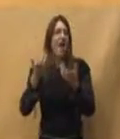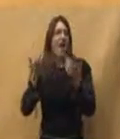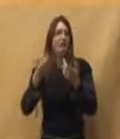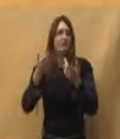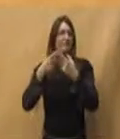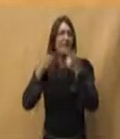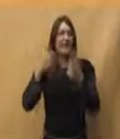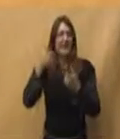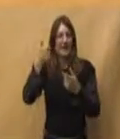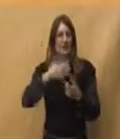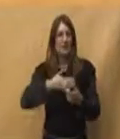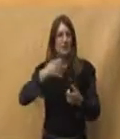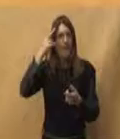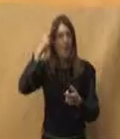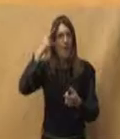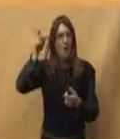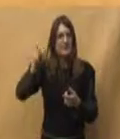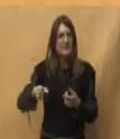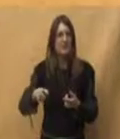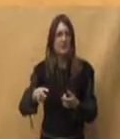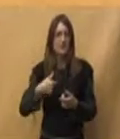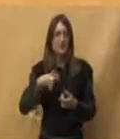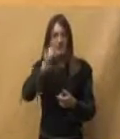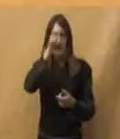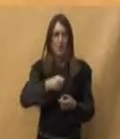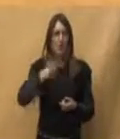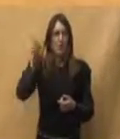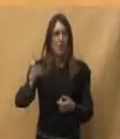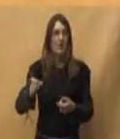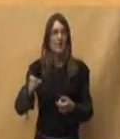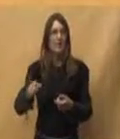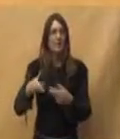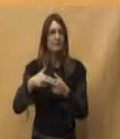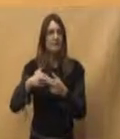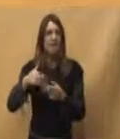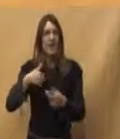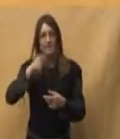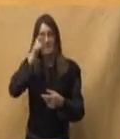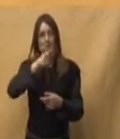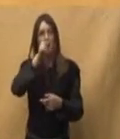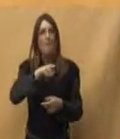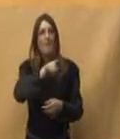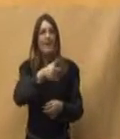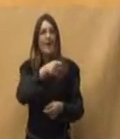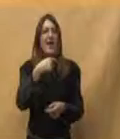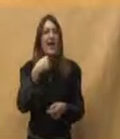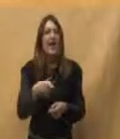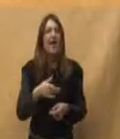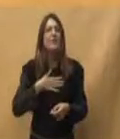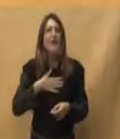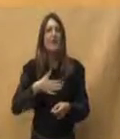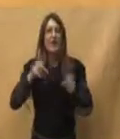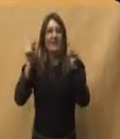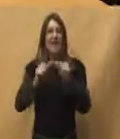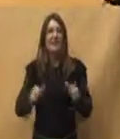naša isto vrlo poznata, ja isto cijenim, mogu vam reći, blizu vas je cijenim, je kazala da naše tijelo